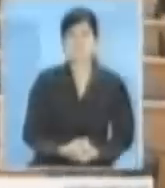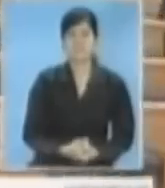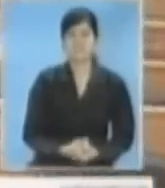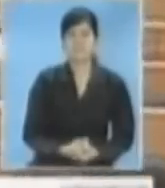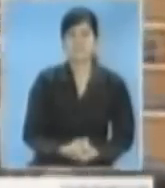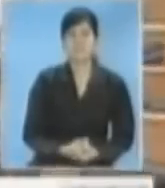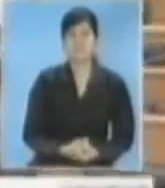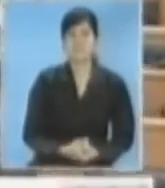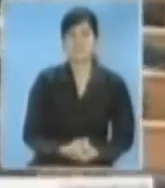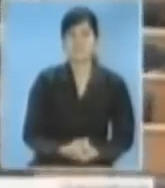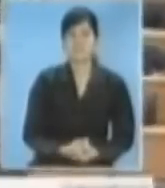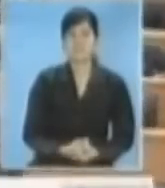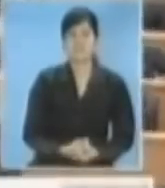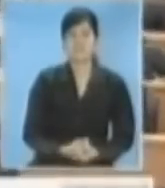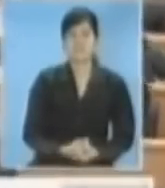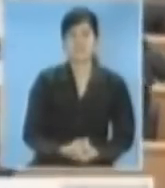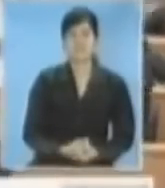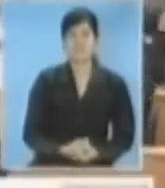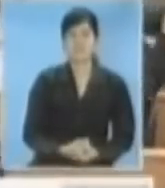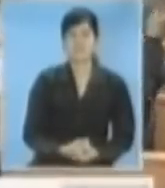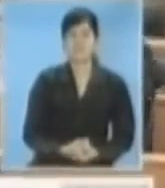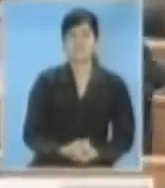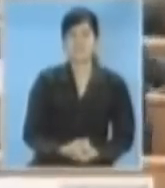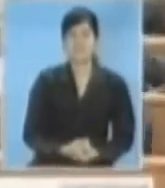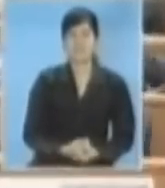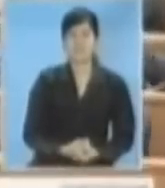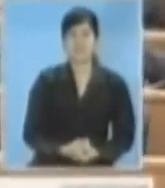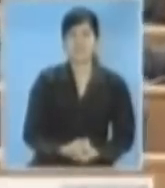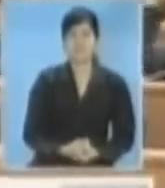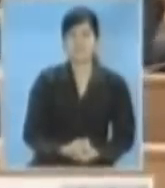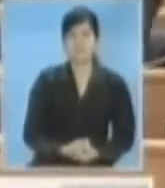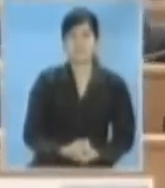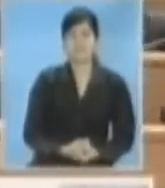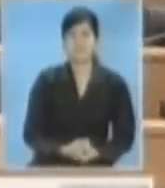ท่านประธานครับรับการประชุมดี